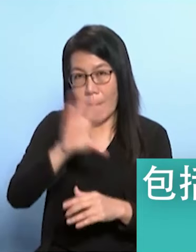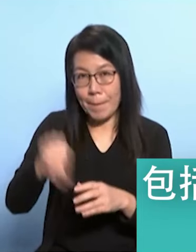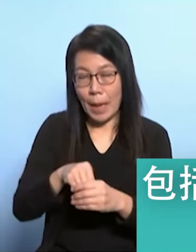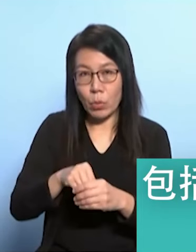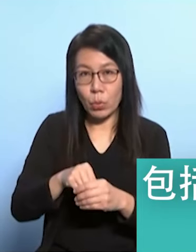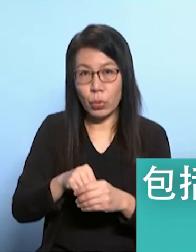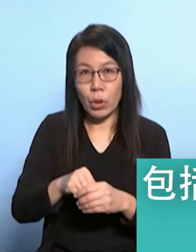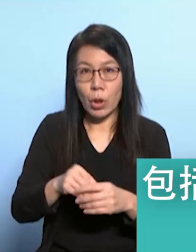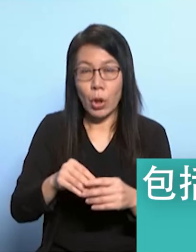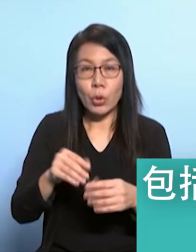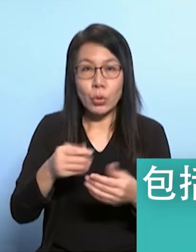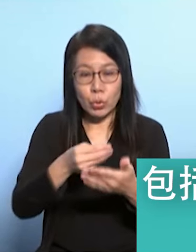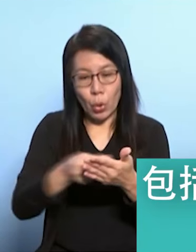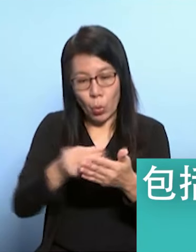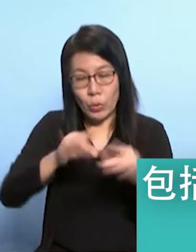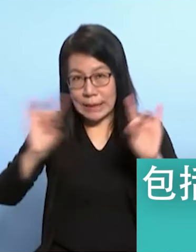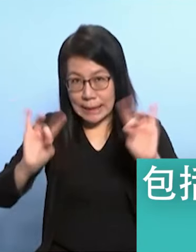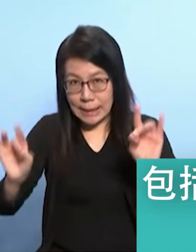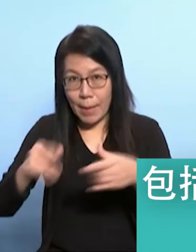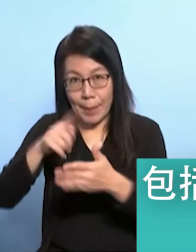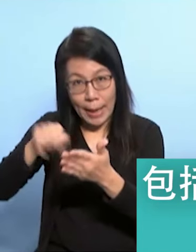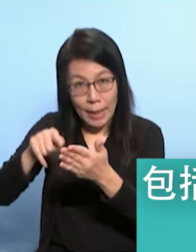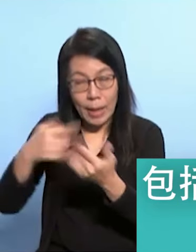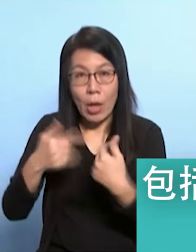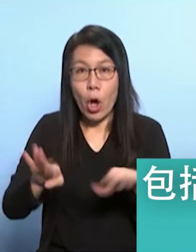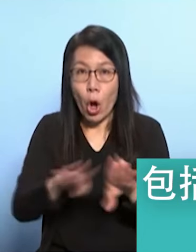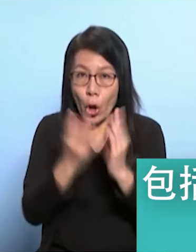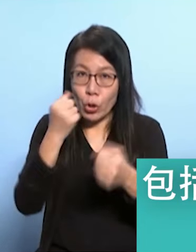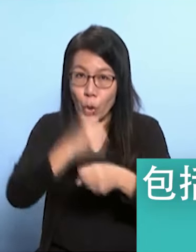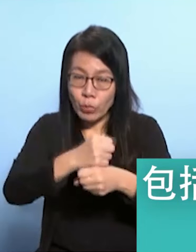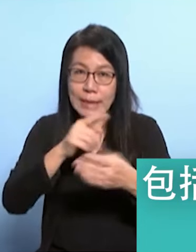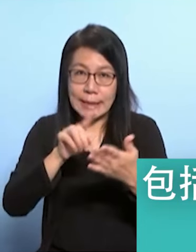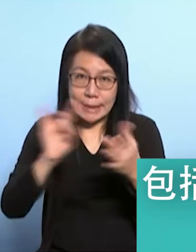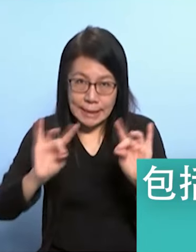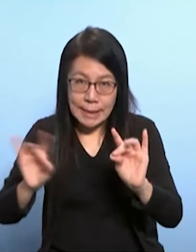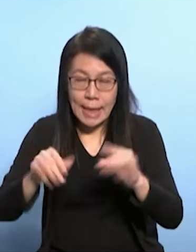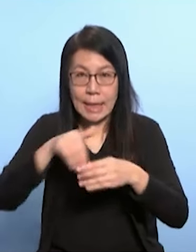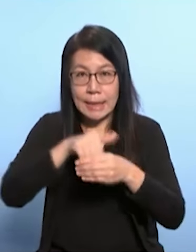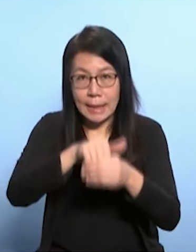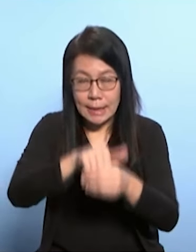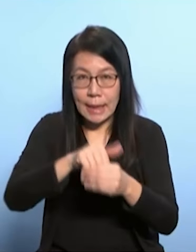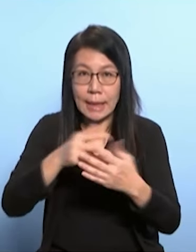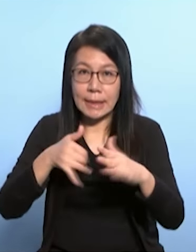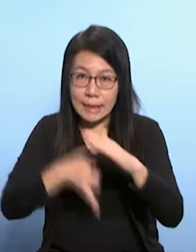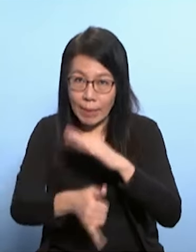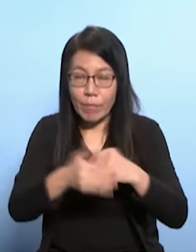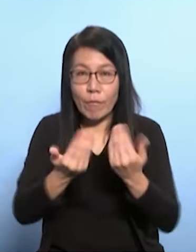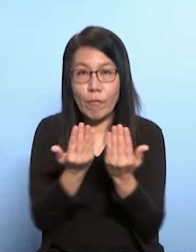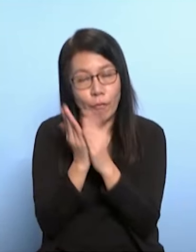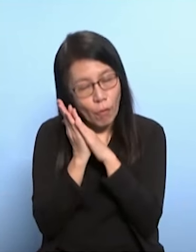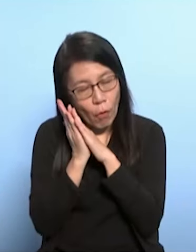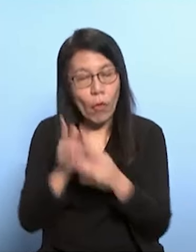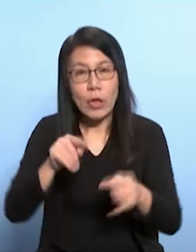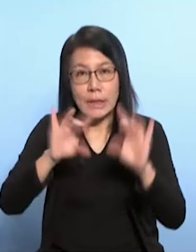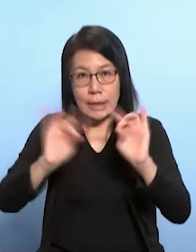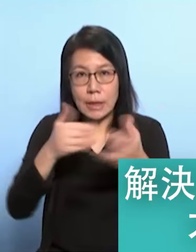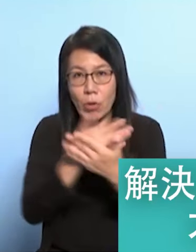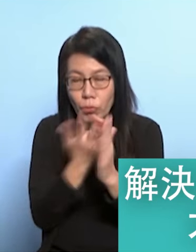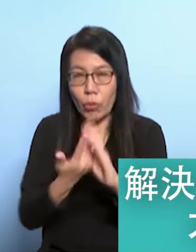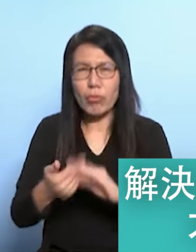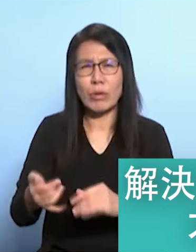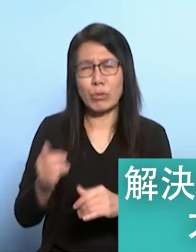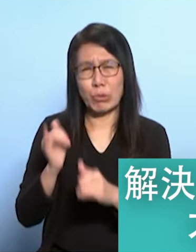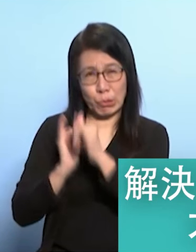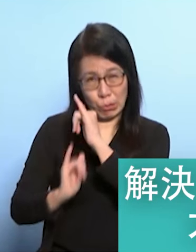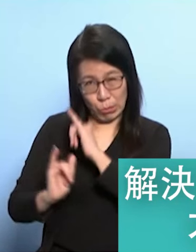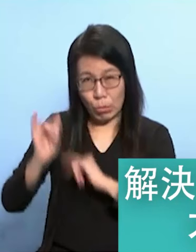是圖紙批核、申請開工紙、申請入伙紙等等，仍在用傳統的方法，